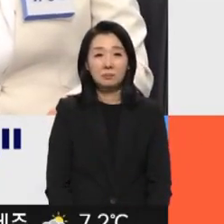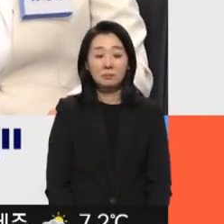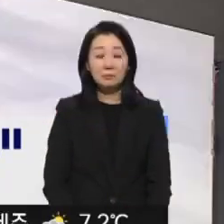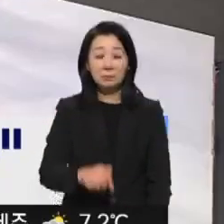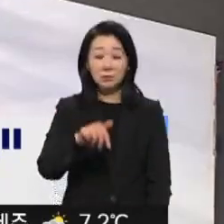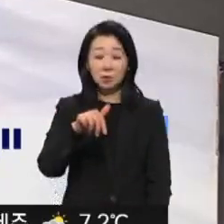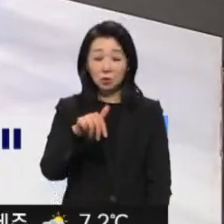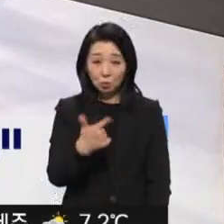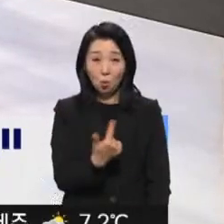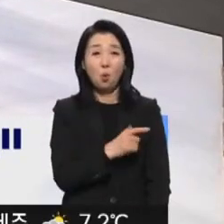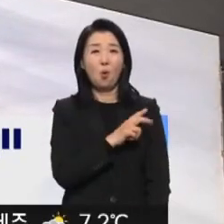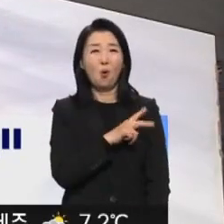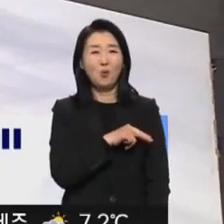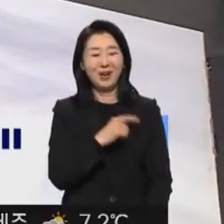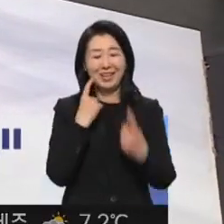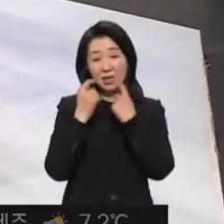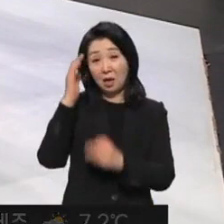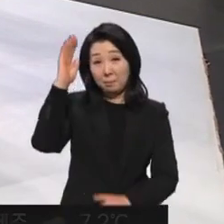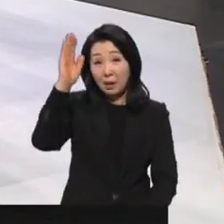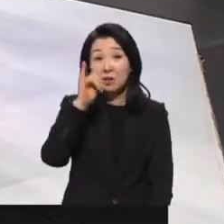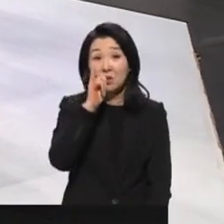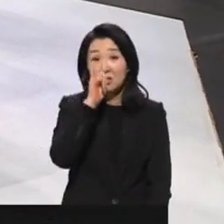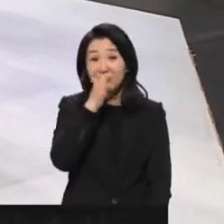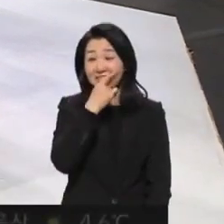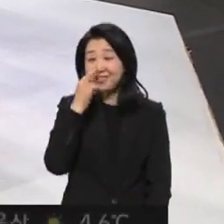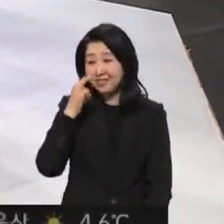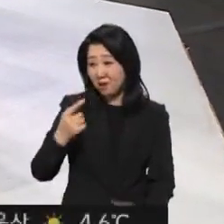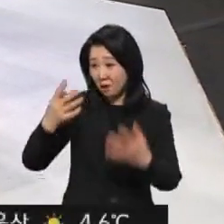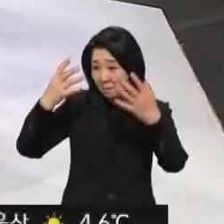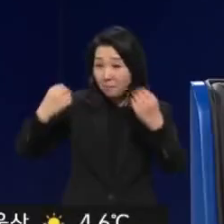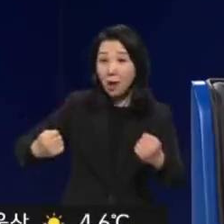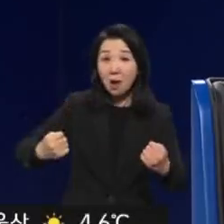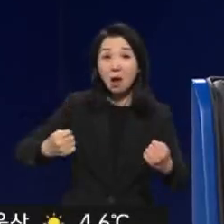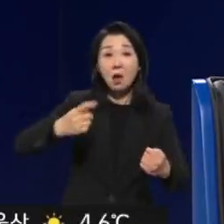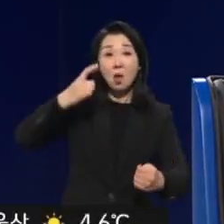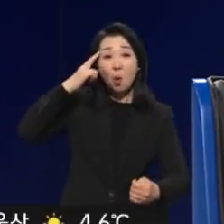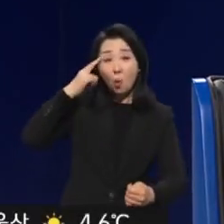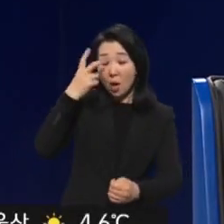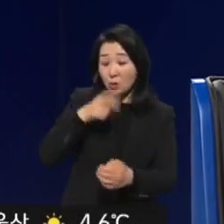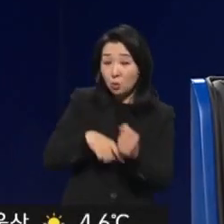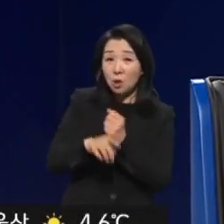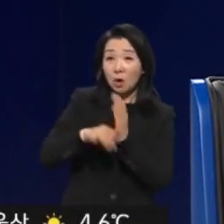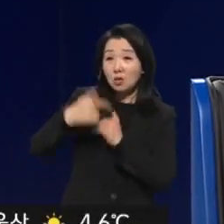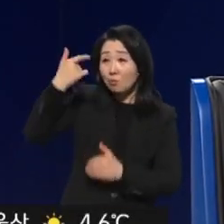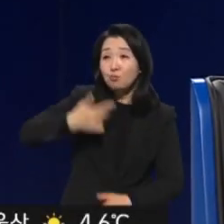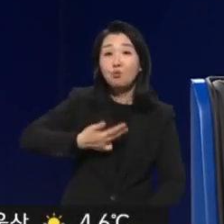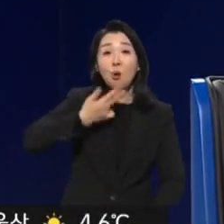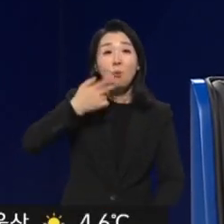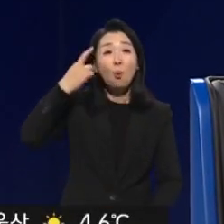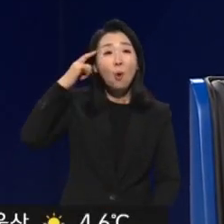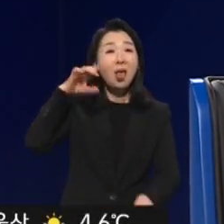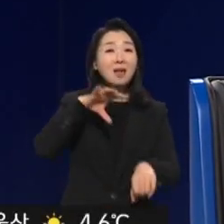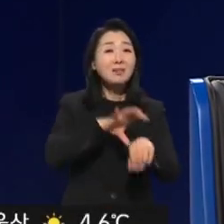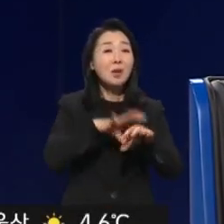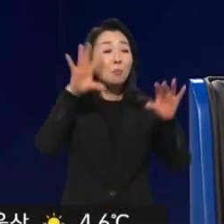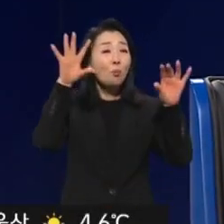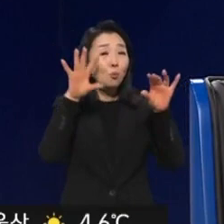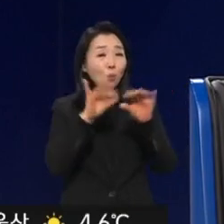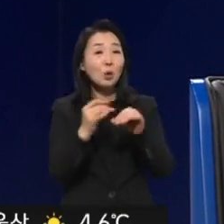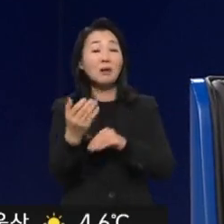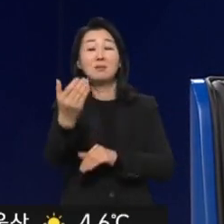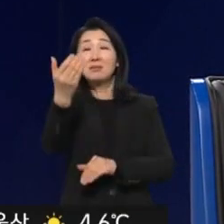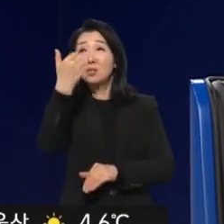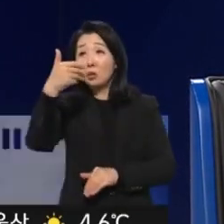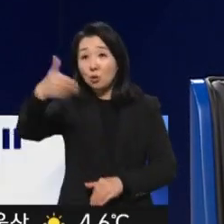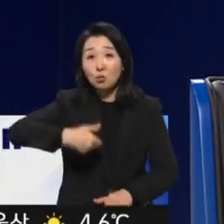노웅래 의원의 신상 발언이 있었습니다. 그렇게 증거가 차고 넘치면 왜 조사 과정에서 묻지도 않고 체포동의안 표결 직전에